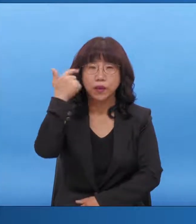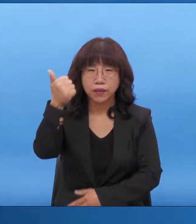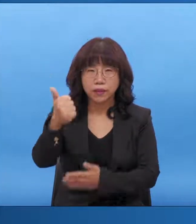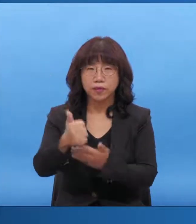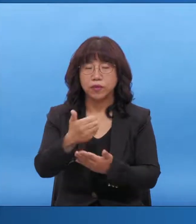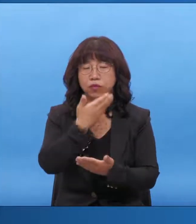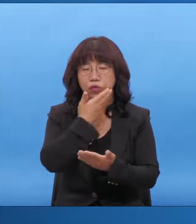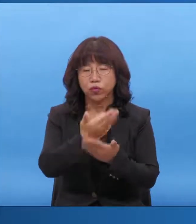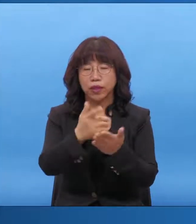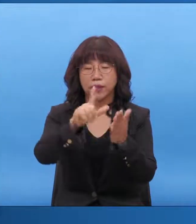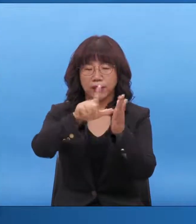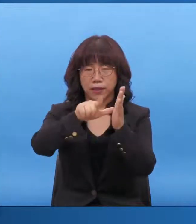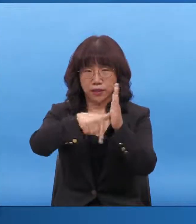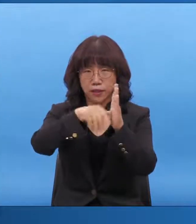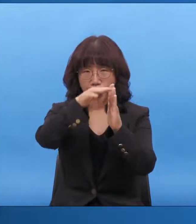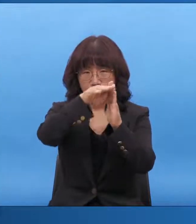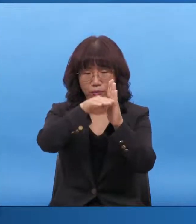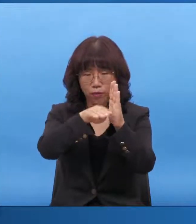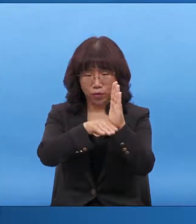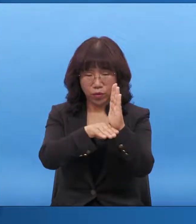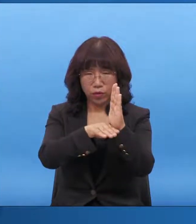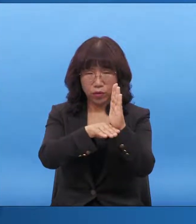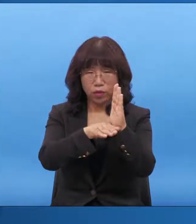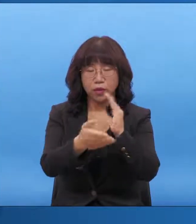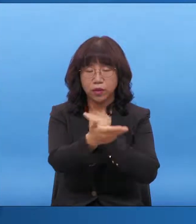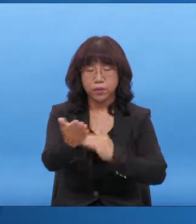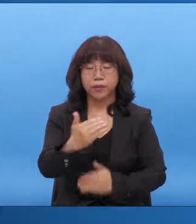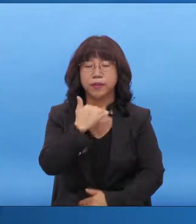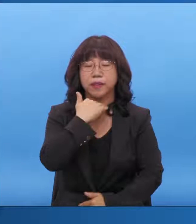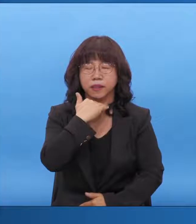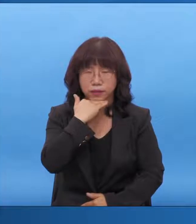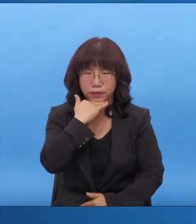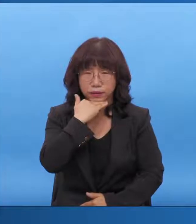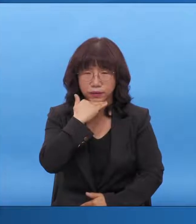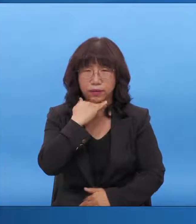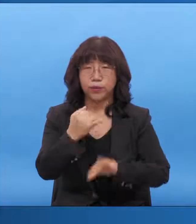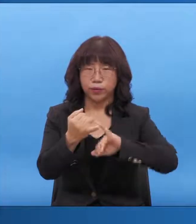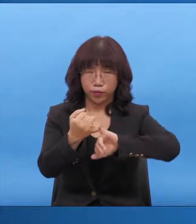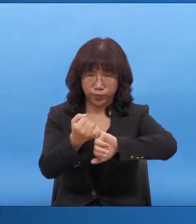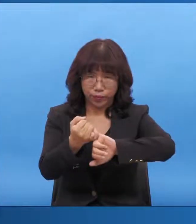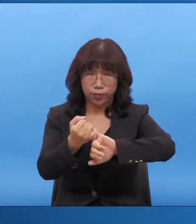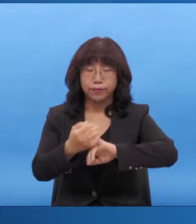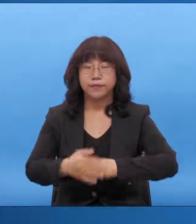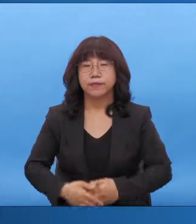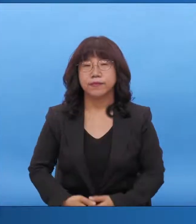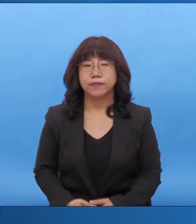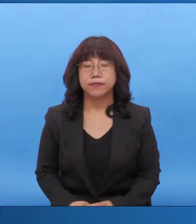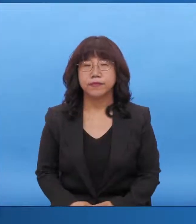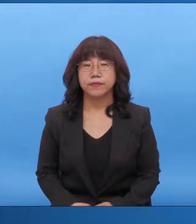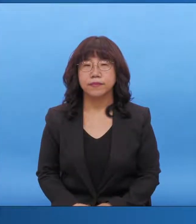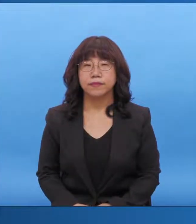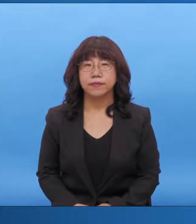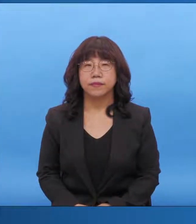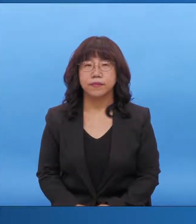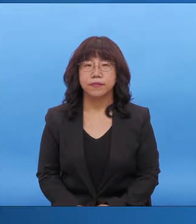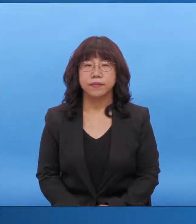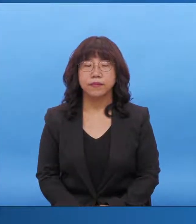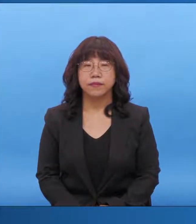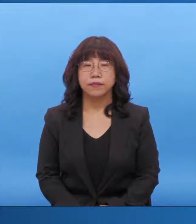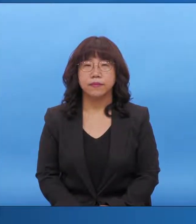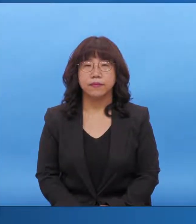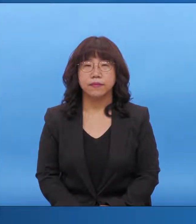중요한 시간표를 여러분 기다리고 있어야 됩니다. Right now, it's an important time schedule for all of us to set up that